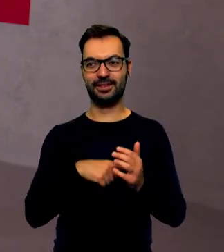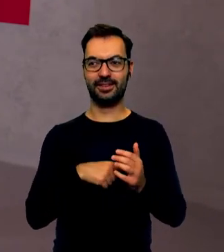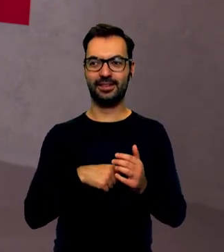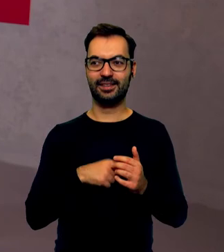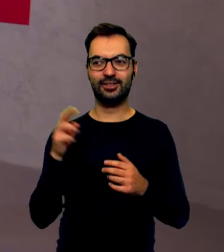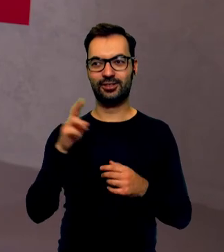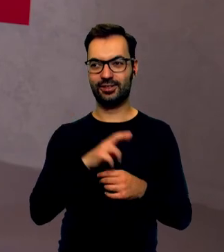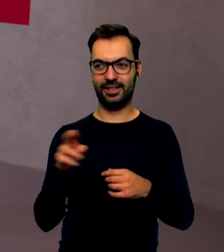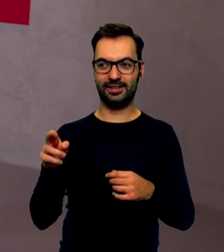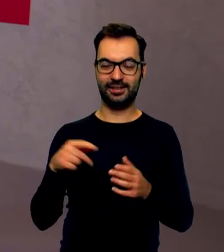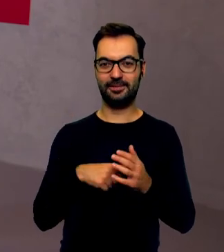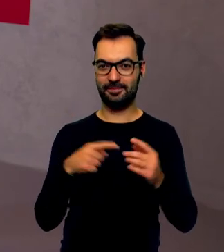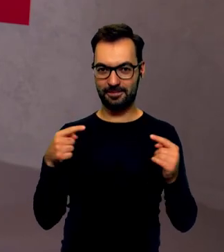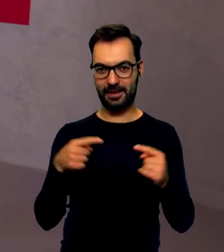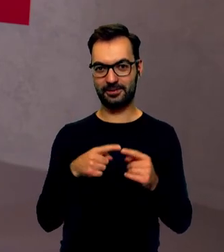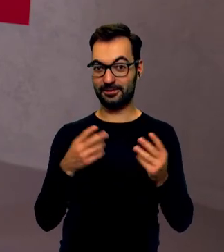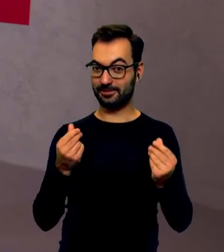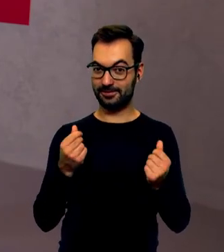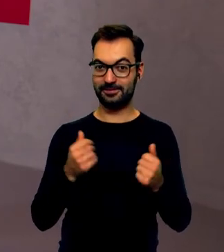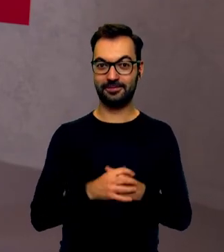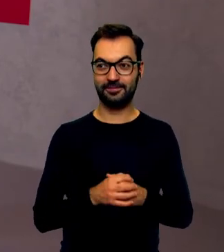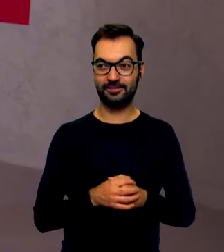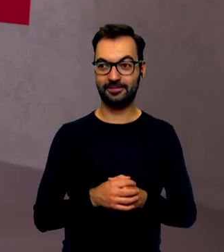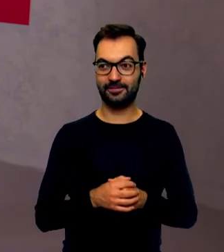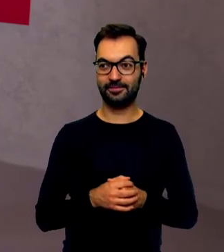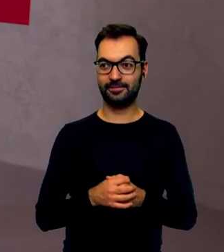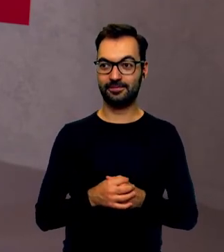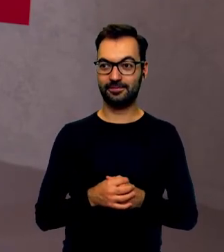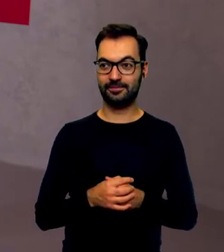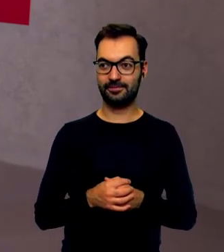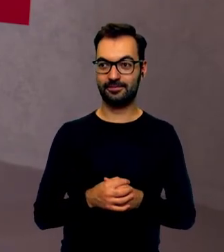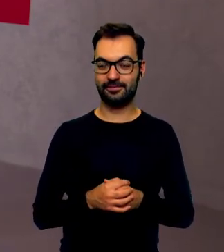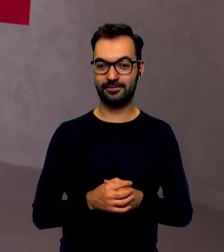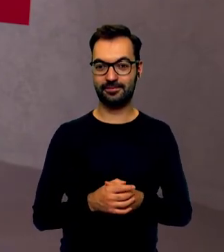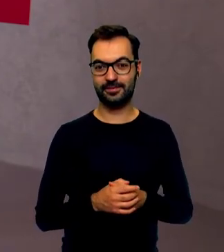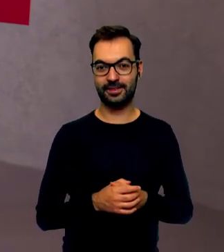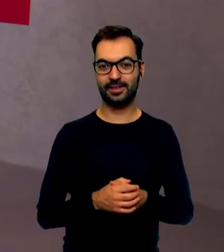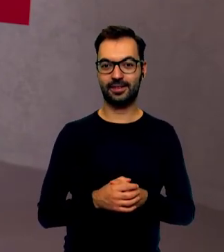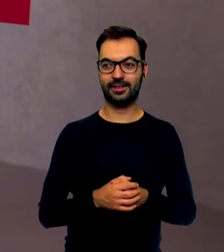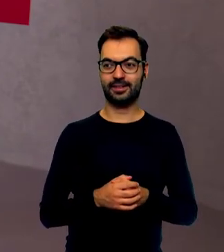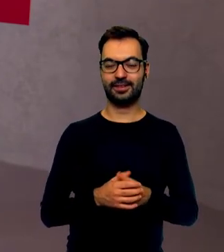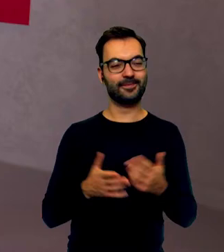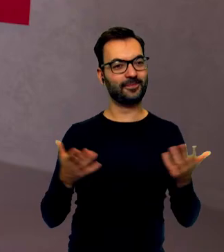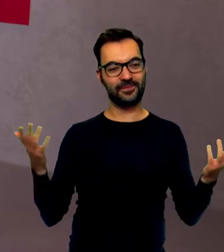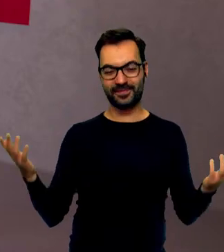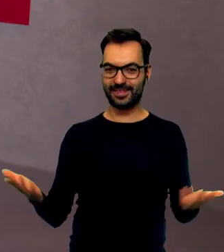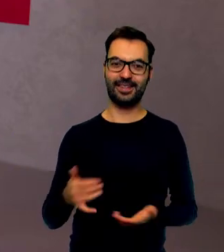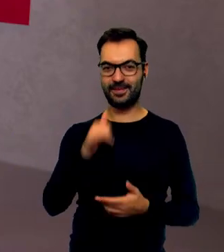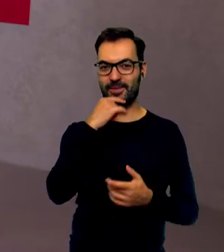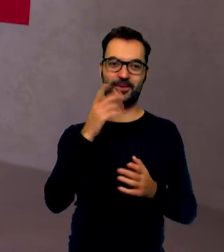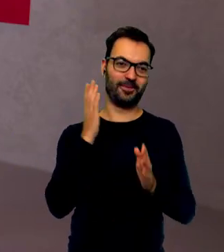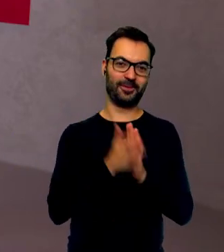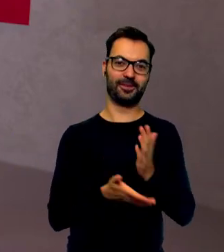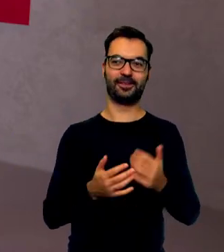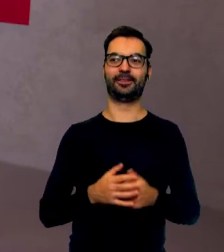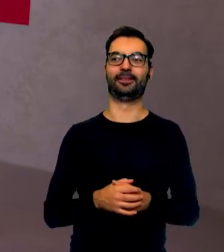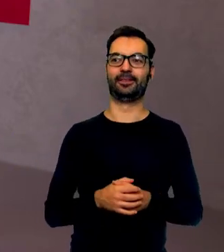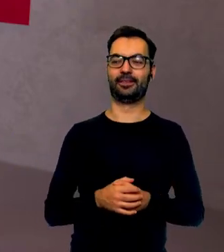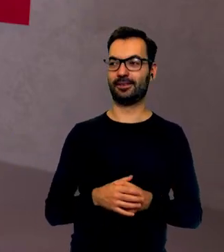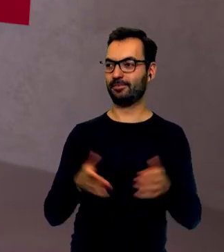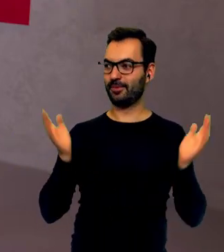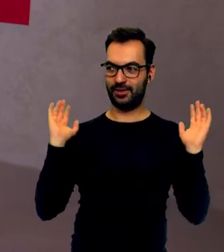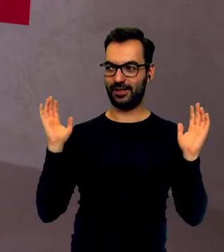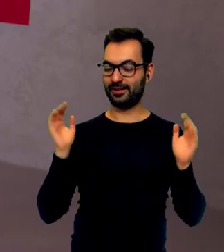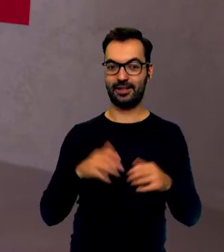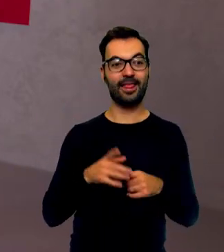takim gadżetem, który jest dla tej profesji niezbędny. Nakręciłam, no ale nie mogę powiedzieć wprost.